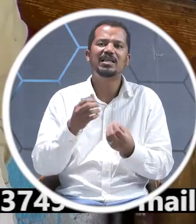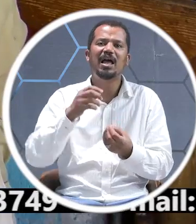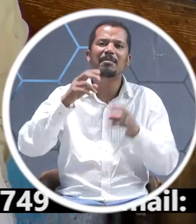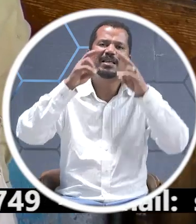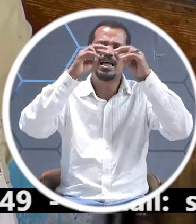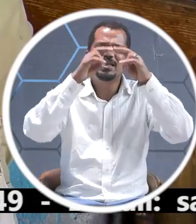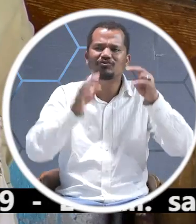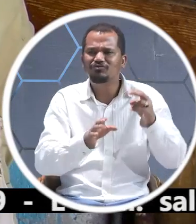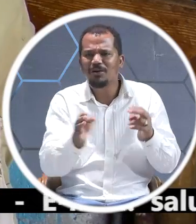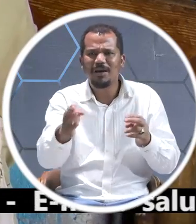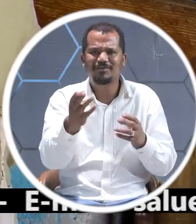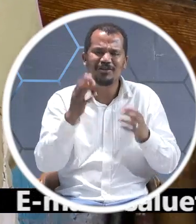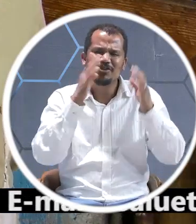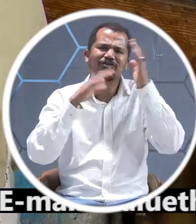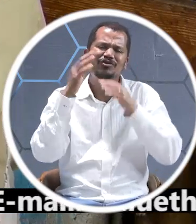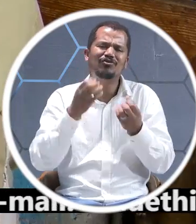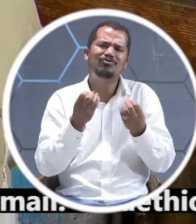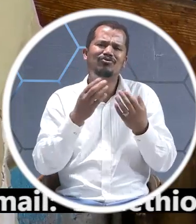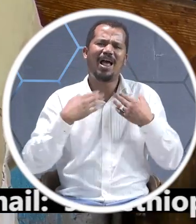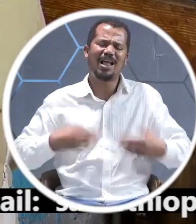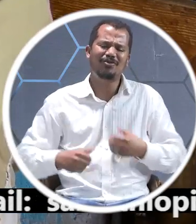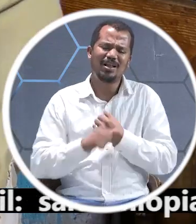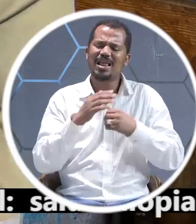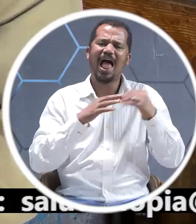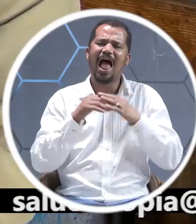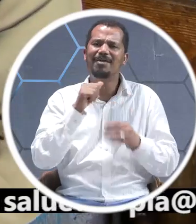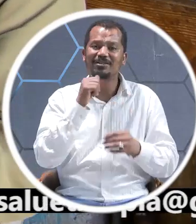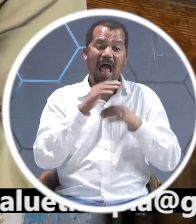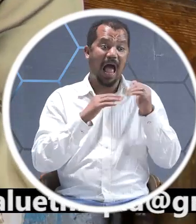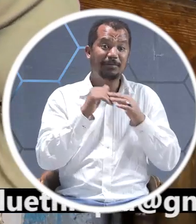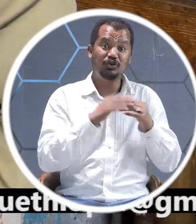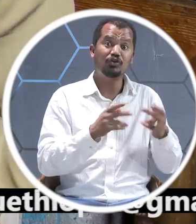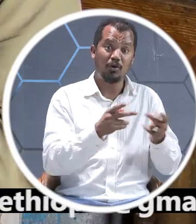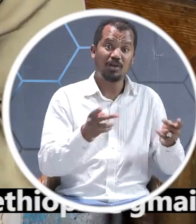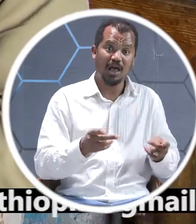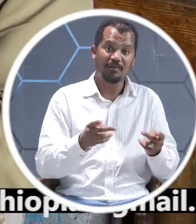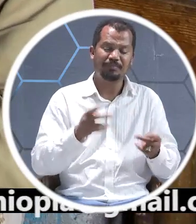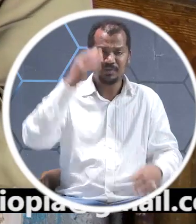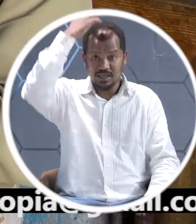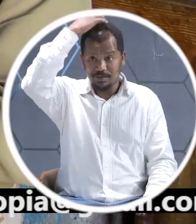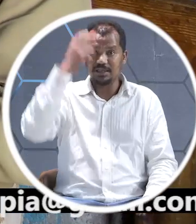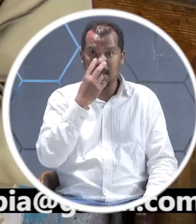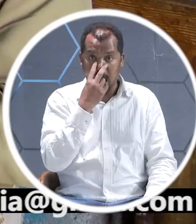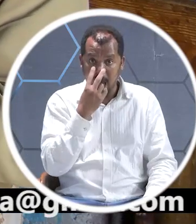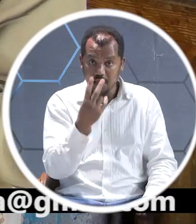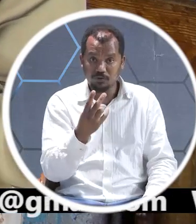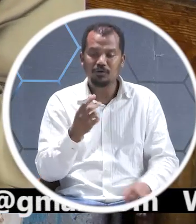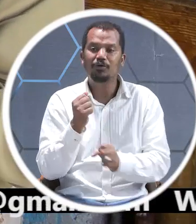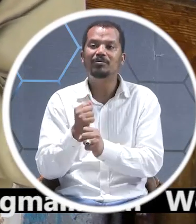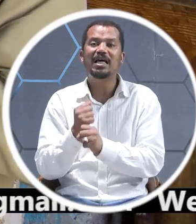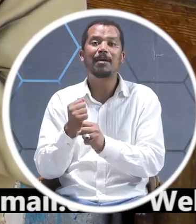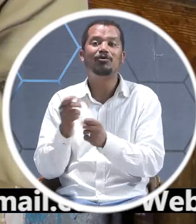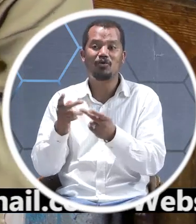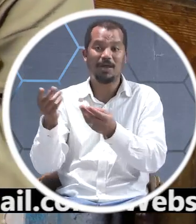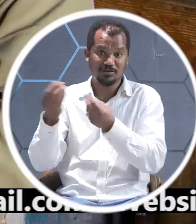ነው ያው ከችግር አንጻር ነው እንጂ መቼም ብዙ ላካ ጉዳትኛ አይመችም ነገር ግን አመች ቦታ ላይ እንደ መንግስት አይቶ